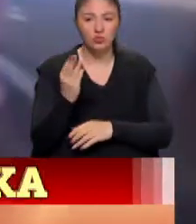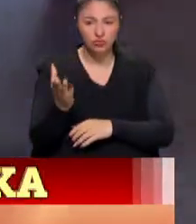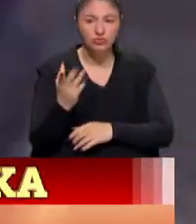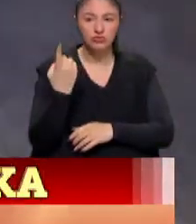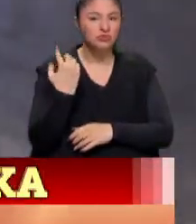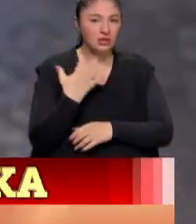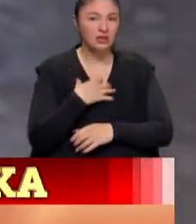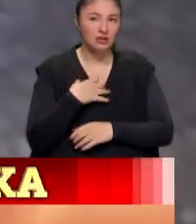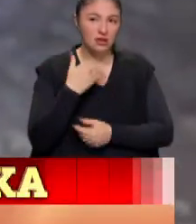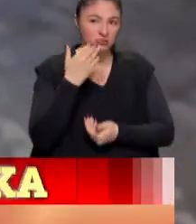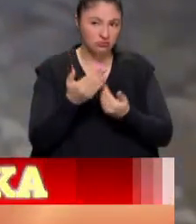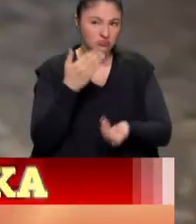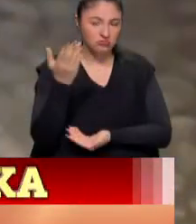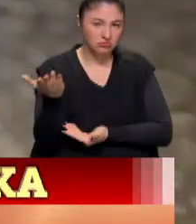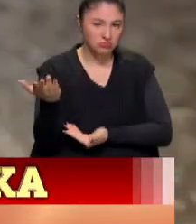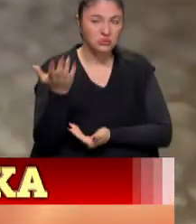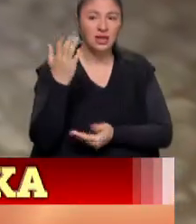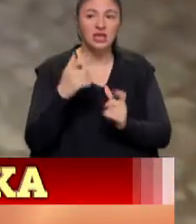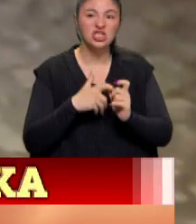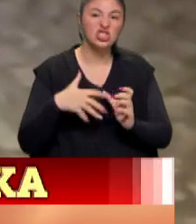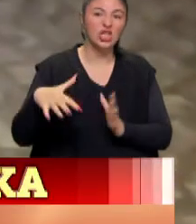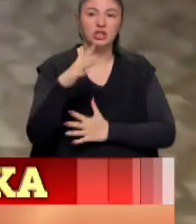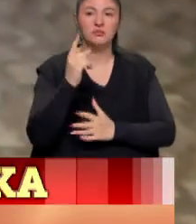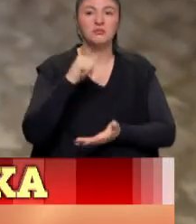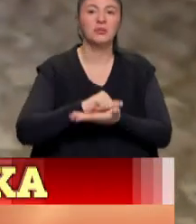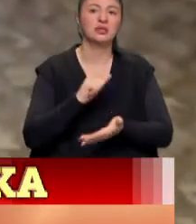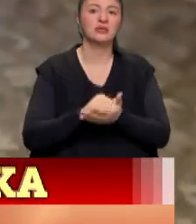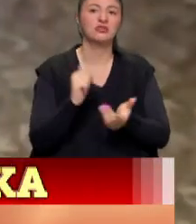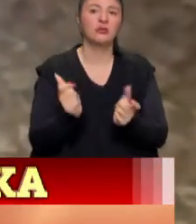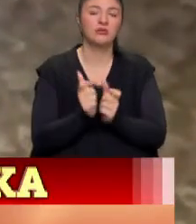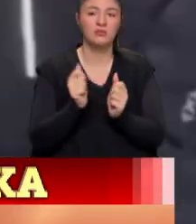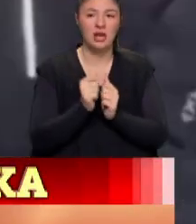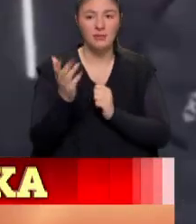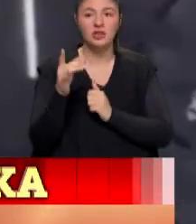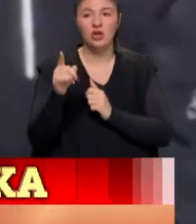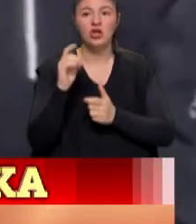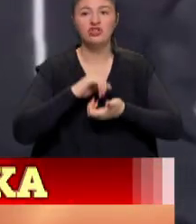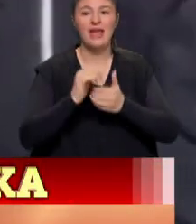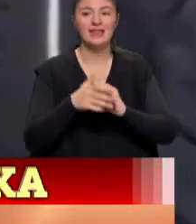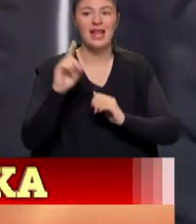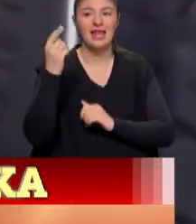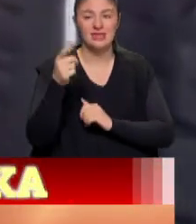dün zaten kendisi paylaşmıştı. Genişte bir basın toplantısıyla işte